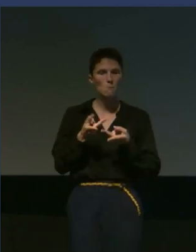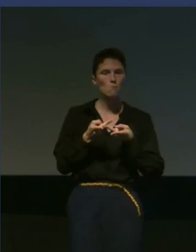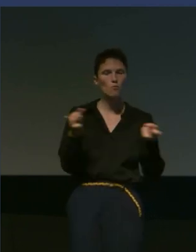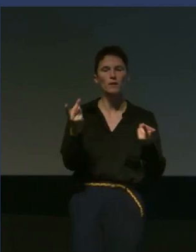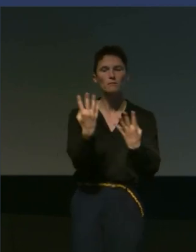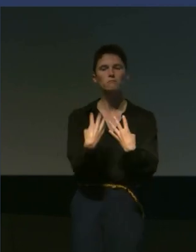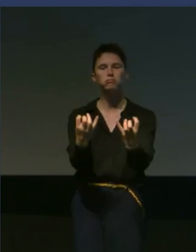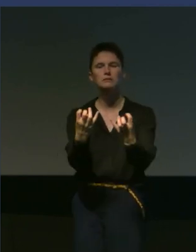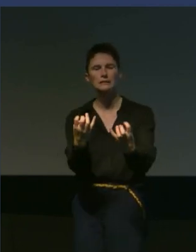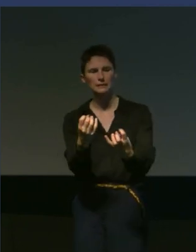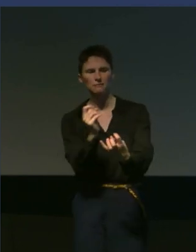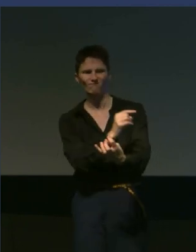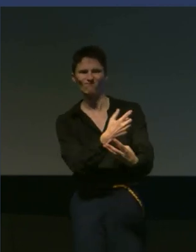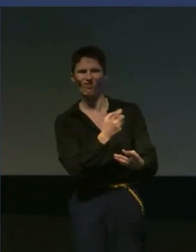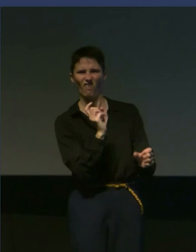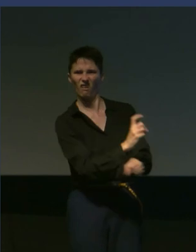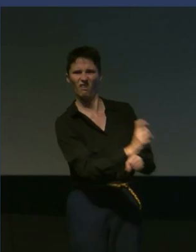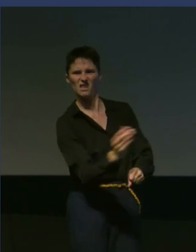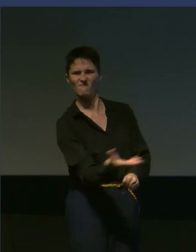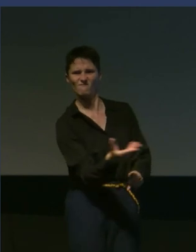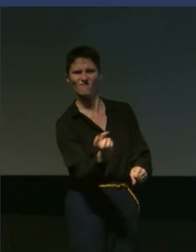contre